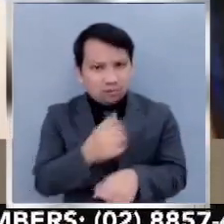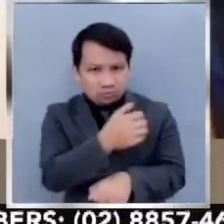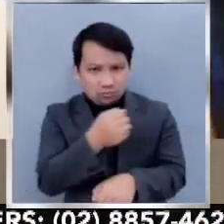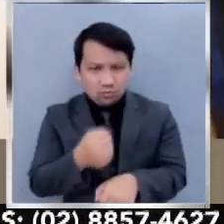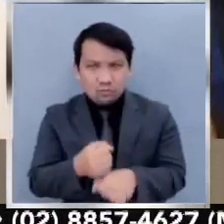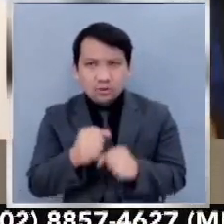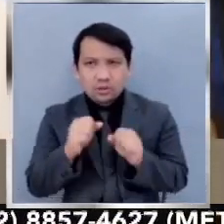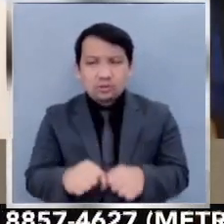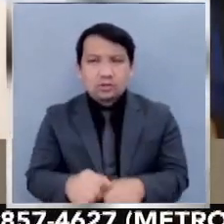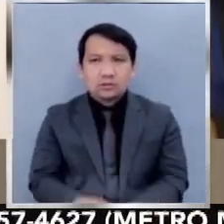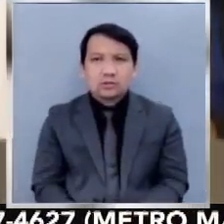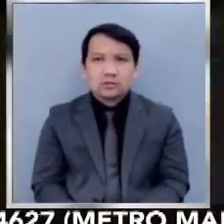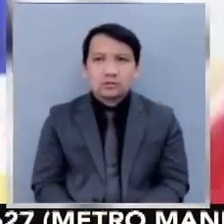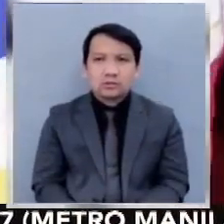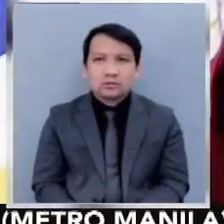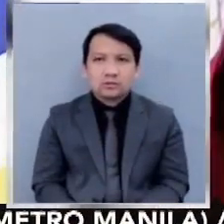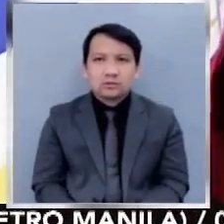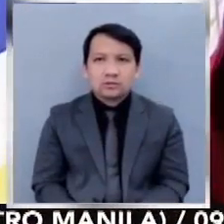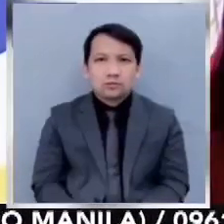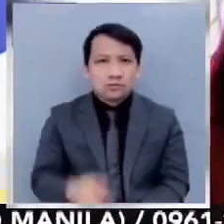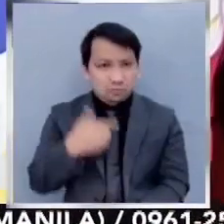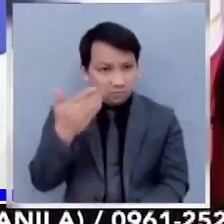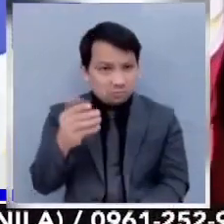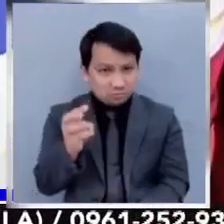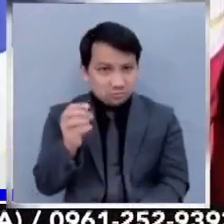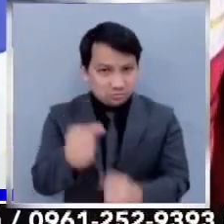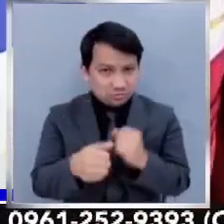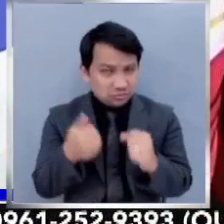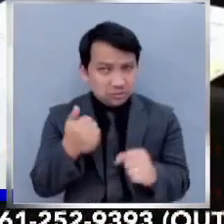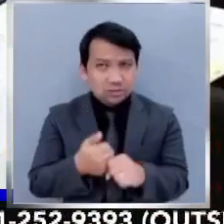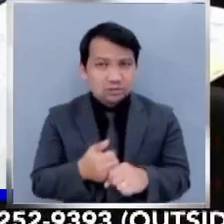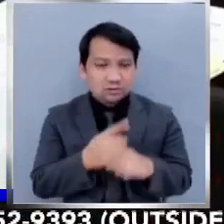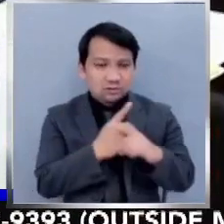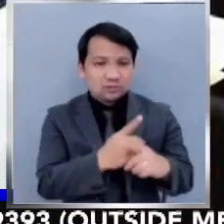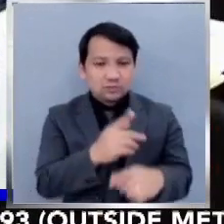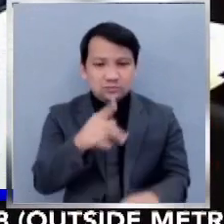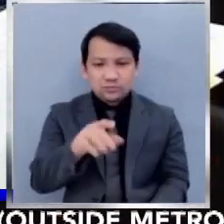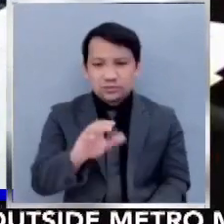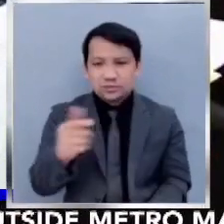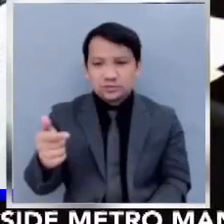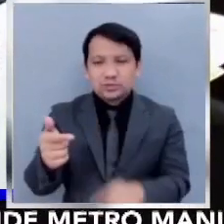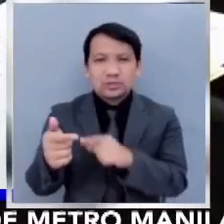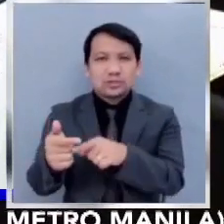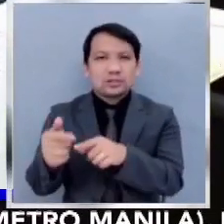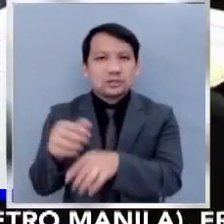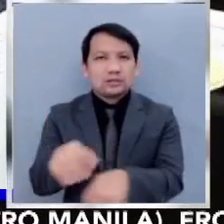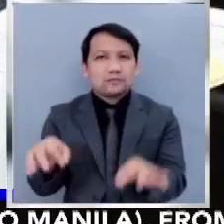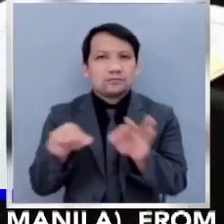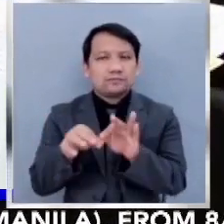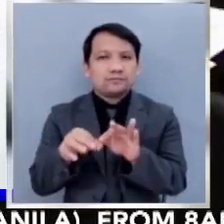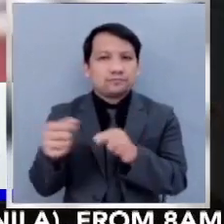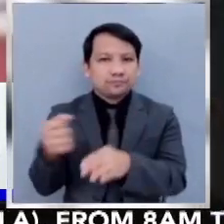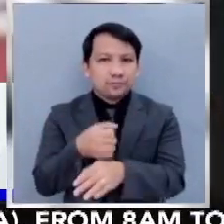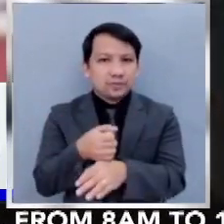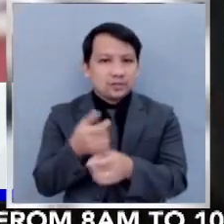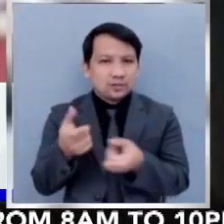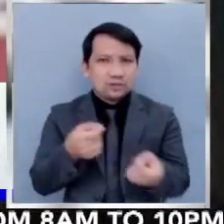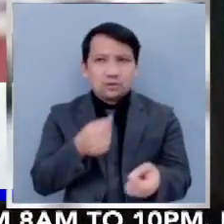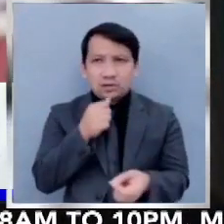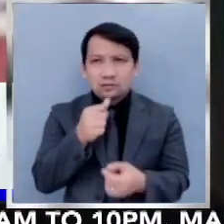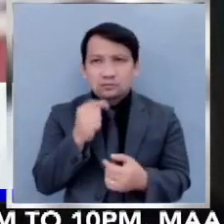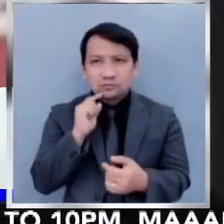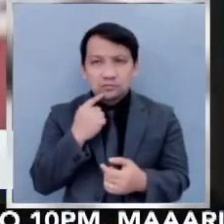what? For another 36 years? Pero depensa ng PCGG, hindi basta-basta ang nagawa ng kanilang ahensya.